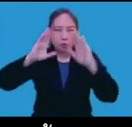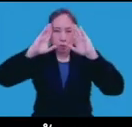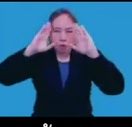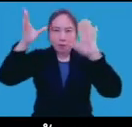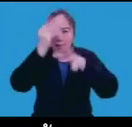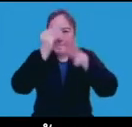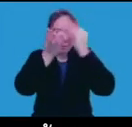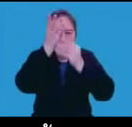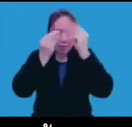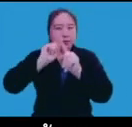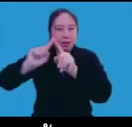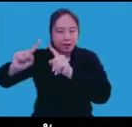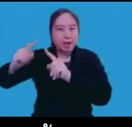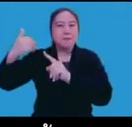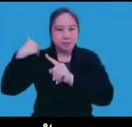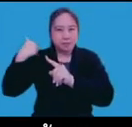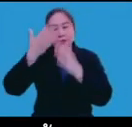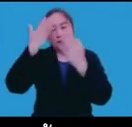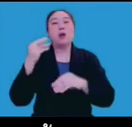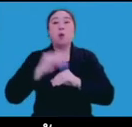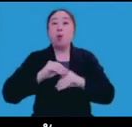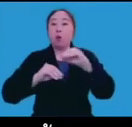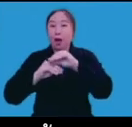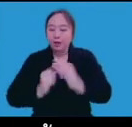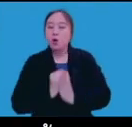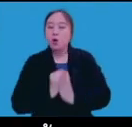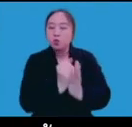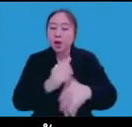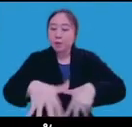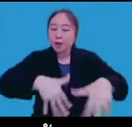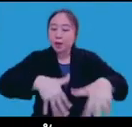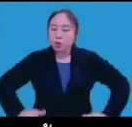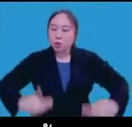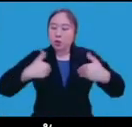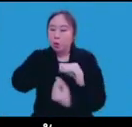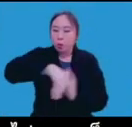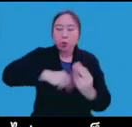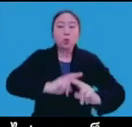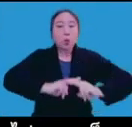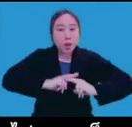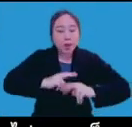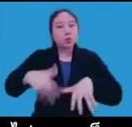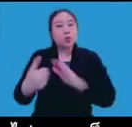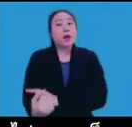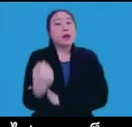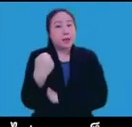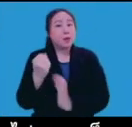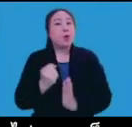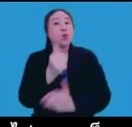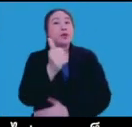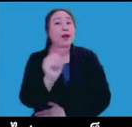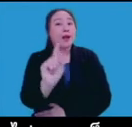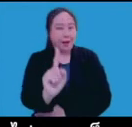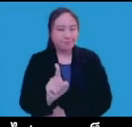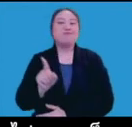การณ์และบทเรียนต่างๆมาว่าโครงการที่จะช่วยให้ประชาชนพึ่งเร็งได้และชุมชนเข้มแข็งอย่างแท้จริงเนี่ยก็คือ